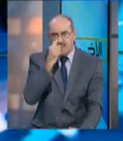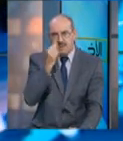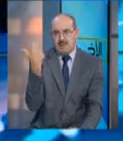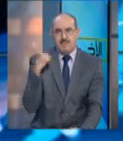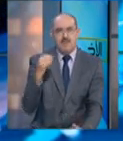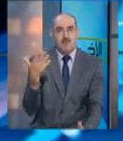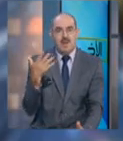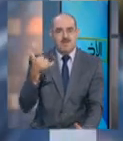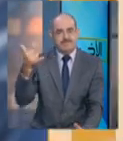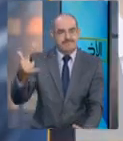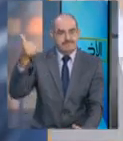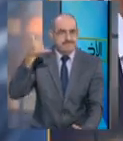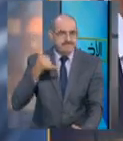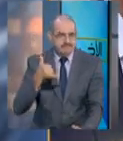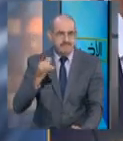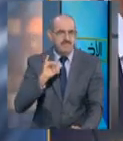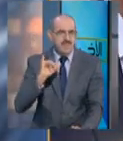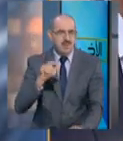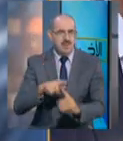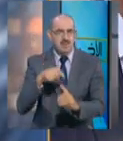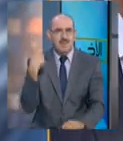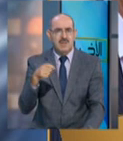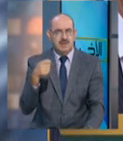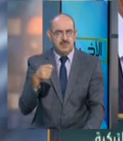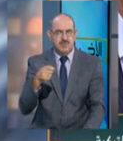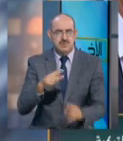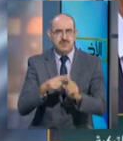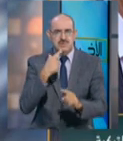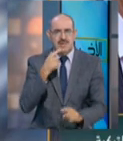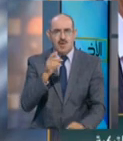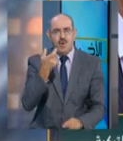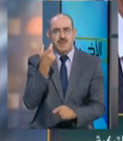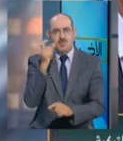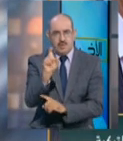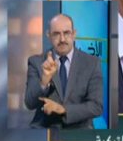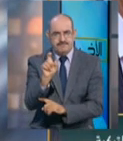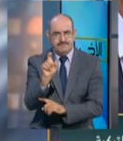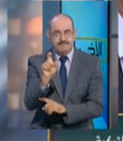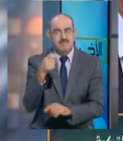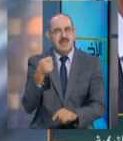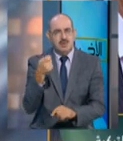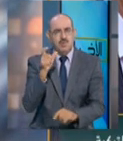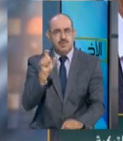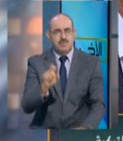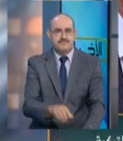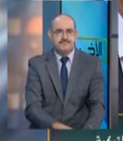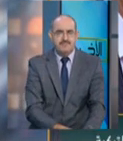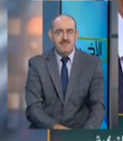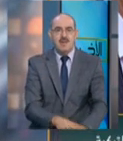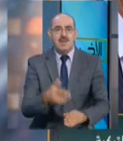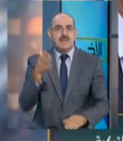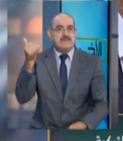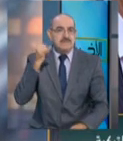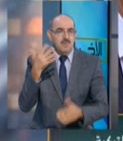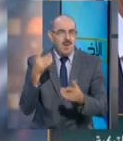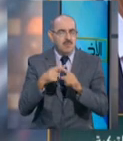أمس مكالمة هاتفية من أخيها السيد رجب طيب أردوغان رئيس الجمهورية التركية، تطرق